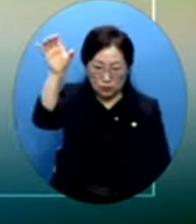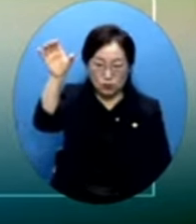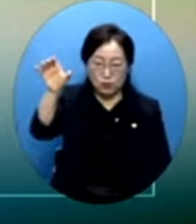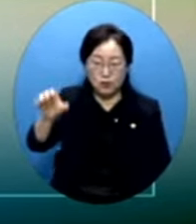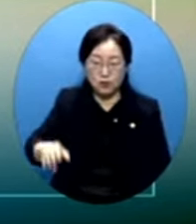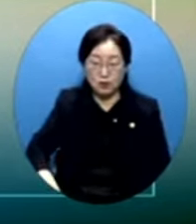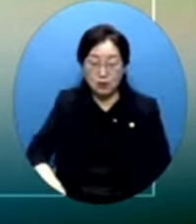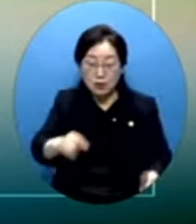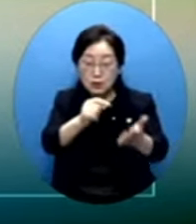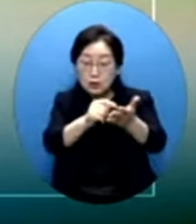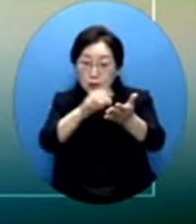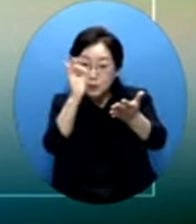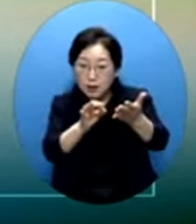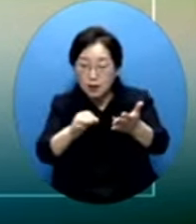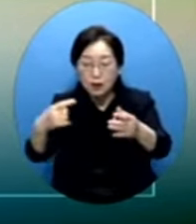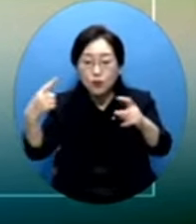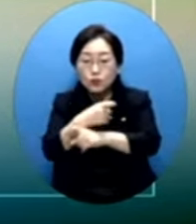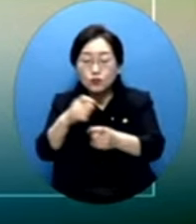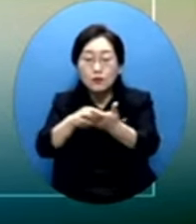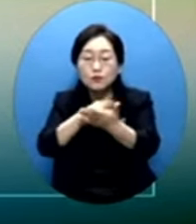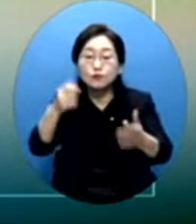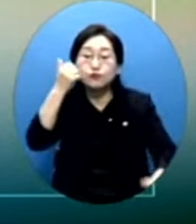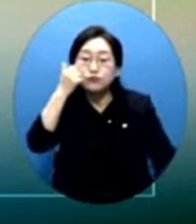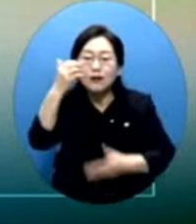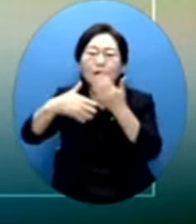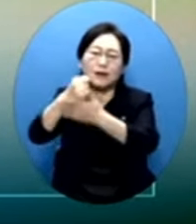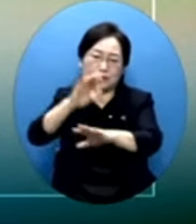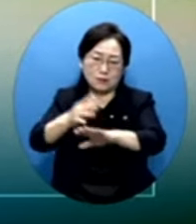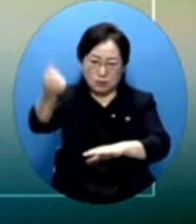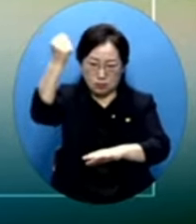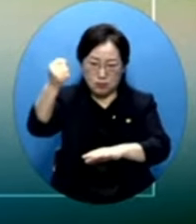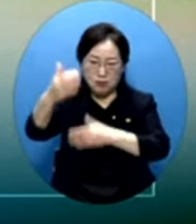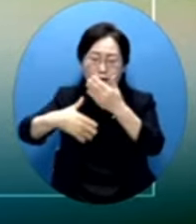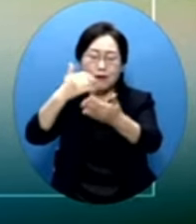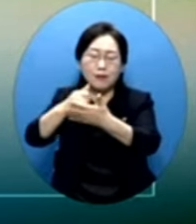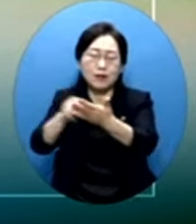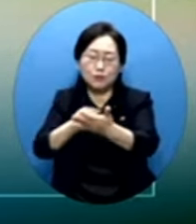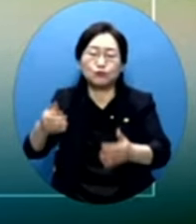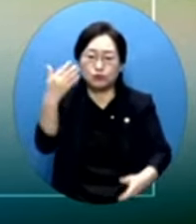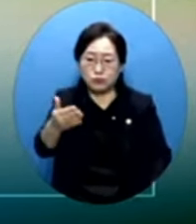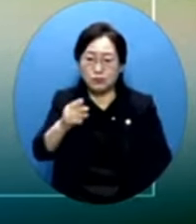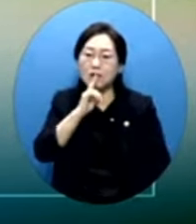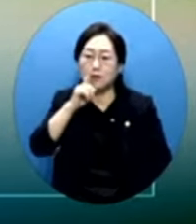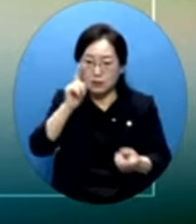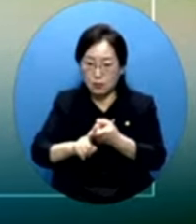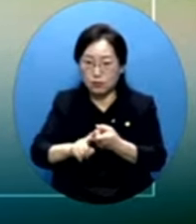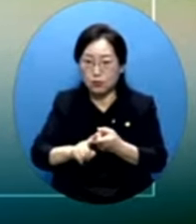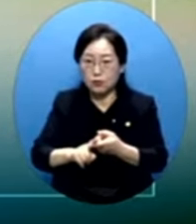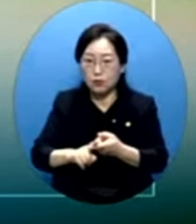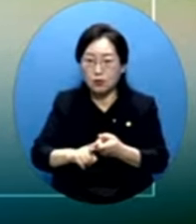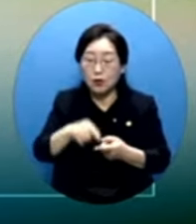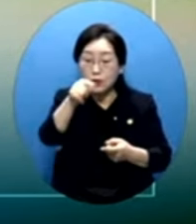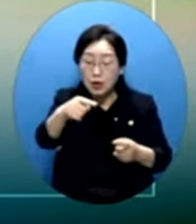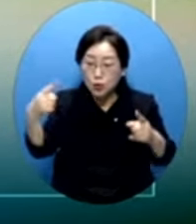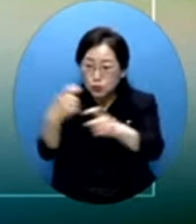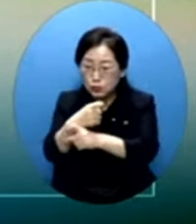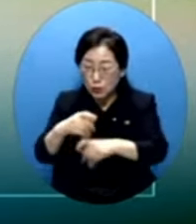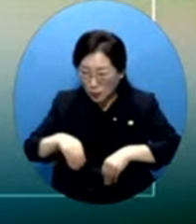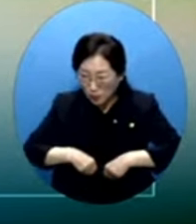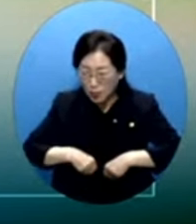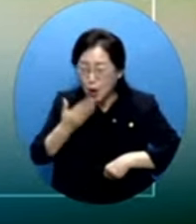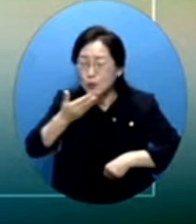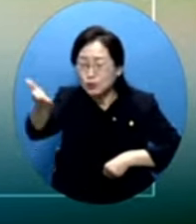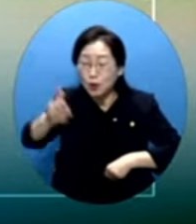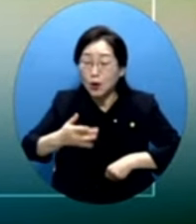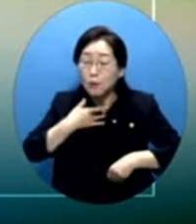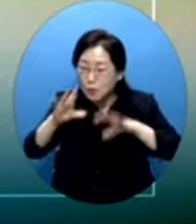기록되었으되 원수 갚는 것이 내게 있으니 내가 갚으리라 주께서 말씀하시니라 내 원수가 주리거든 먹이고 목마르거든